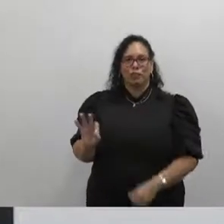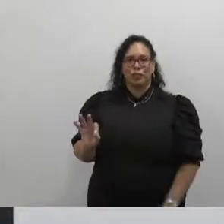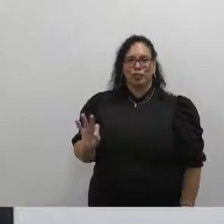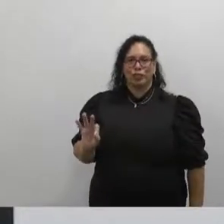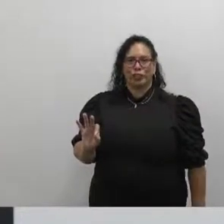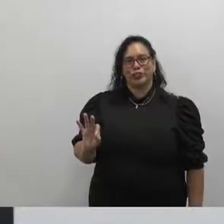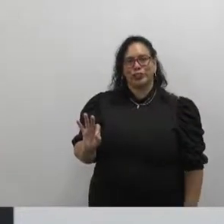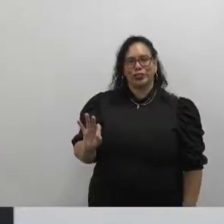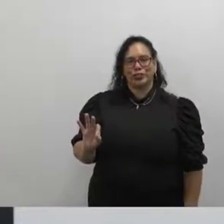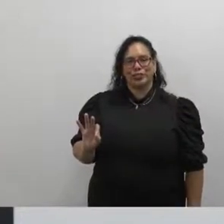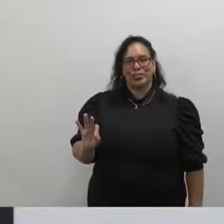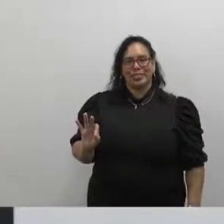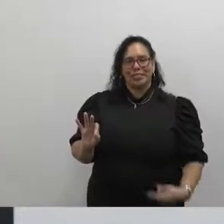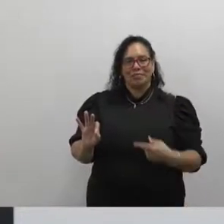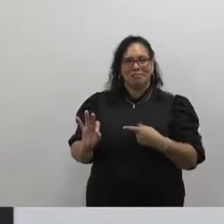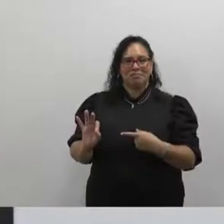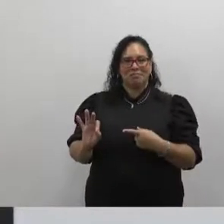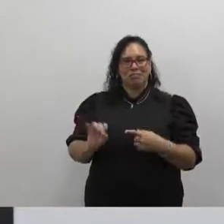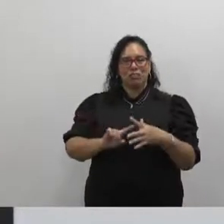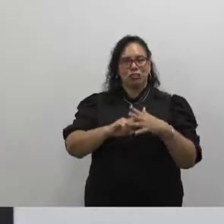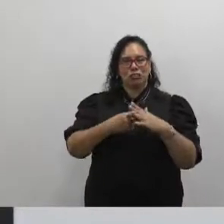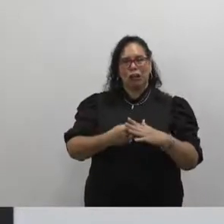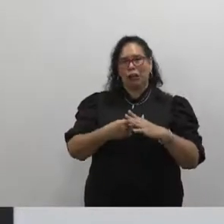ตประจุม